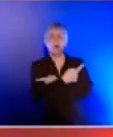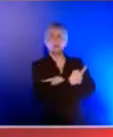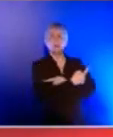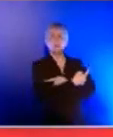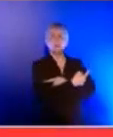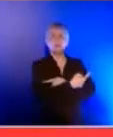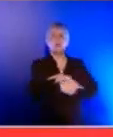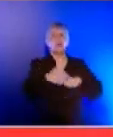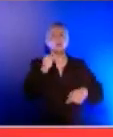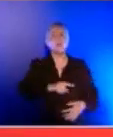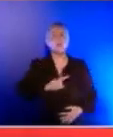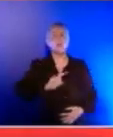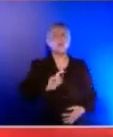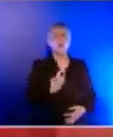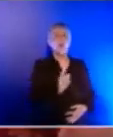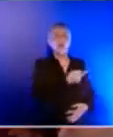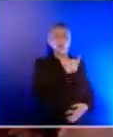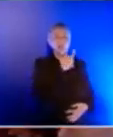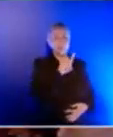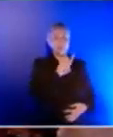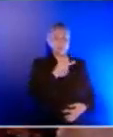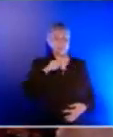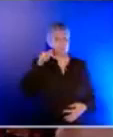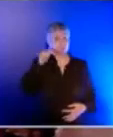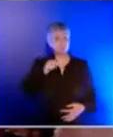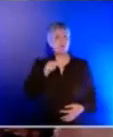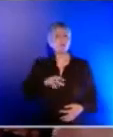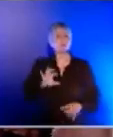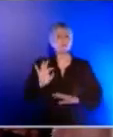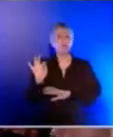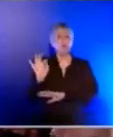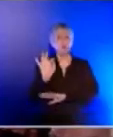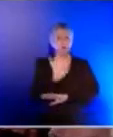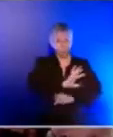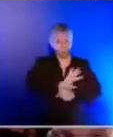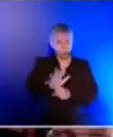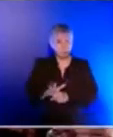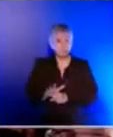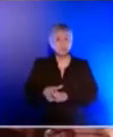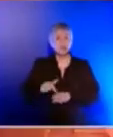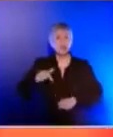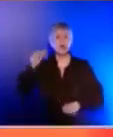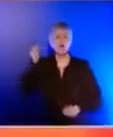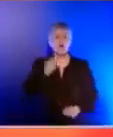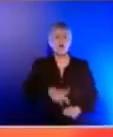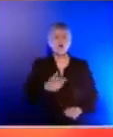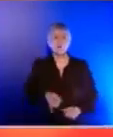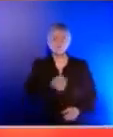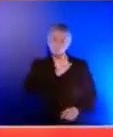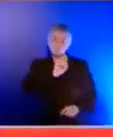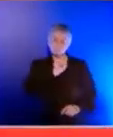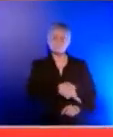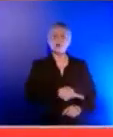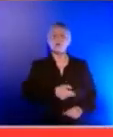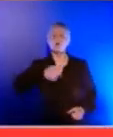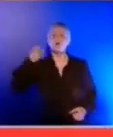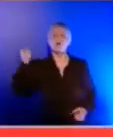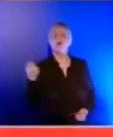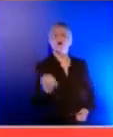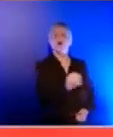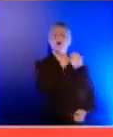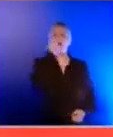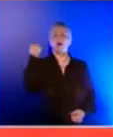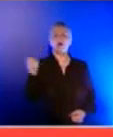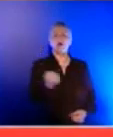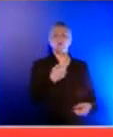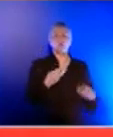επιβάλλει ένα ταξικό, αυταρχικό, σκληρό καθεστώς κυριαρχίας. Την ώρα που